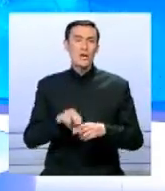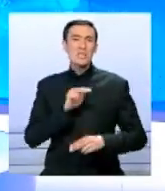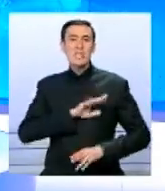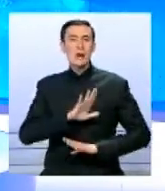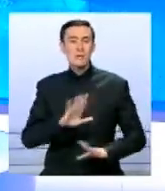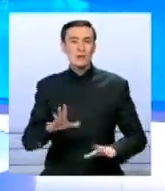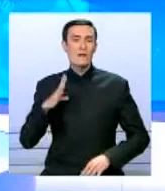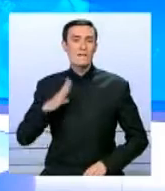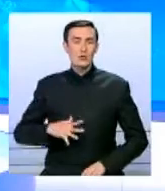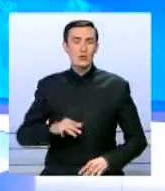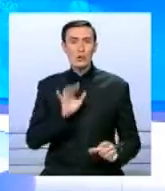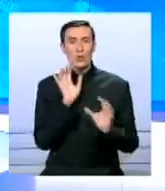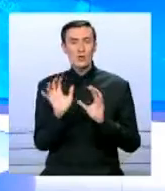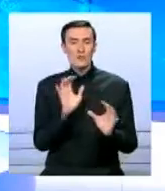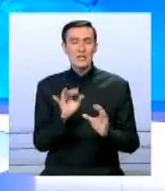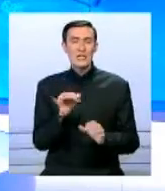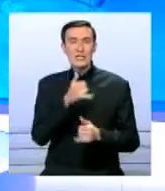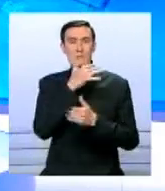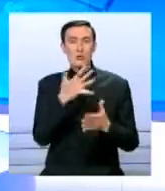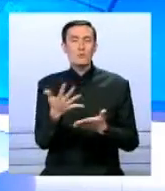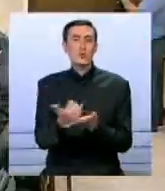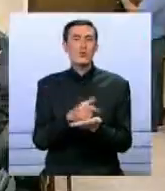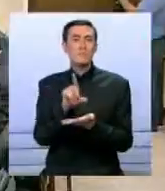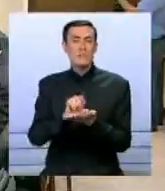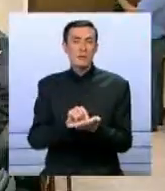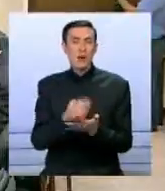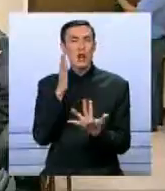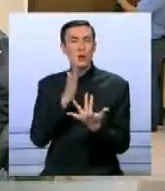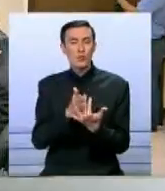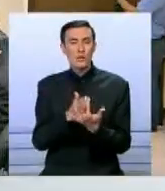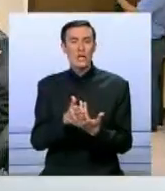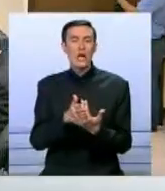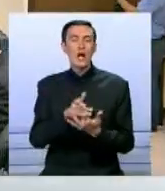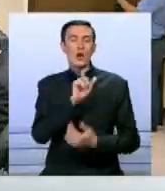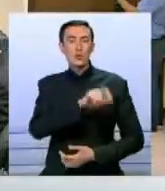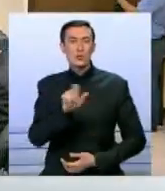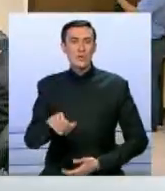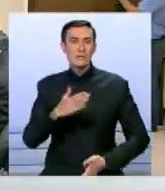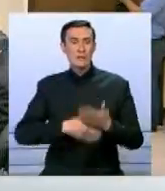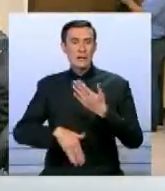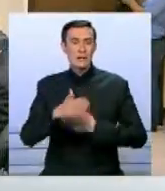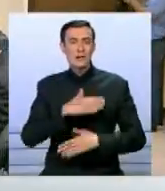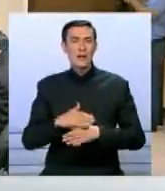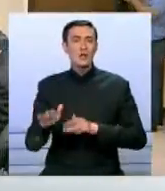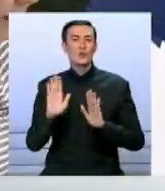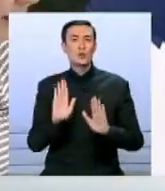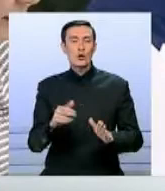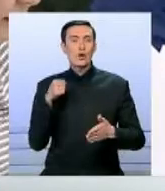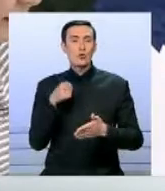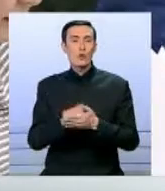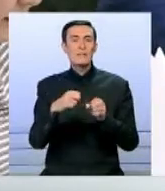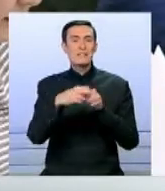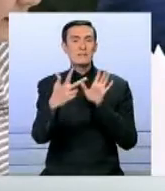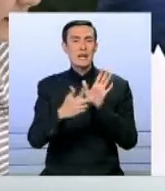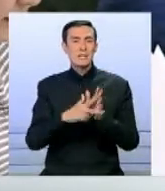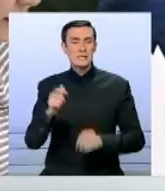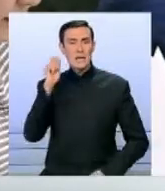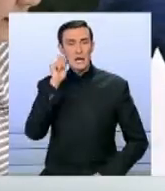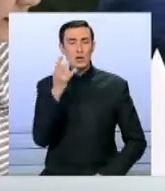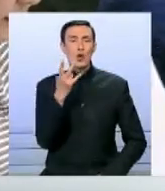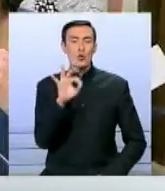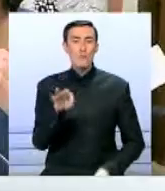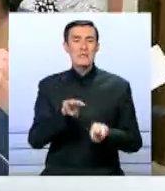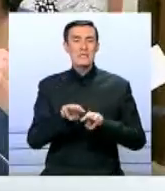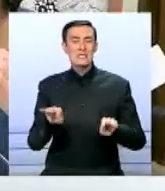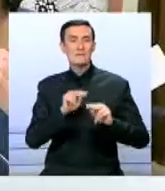работают, а потому не могут рассчитывать на пенсию. Льготы же для людей с ограниченными возможностями действуют только до 18 лет. Однако